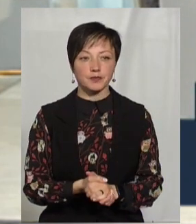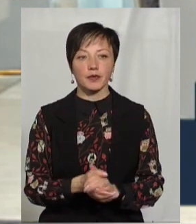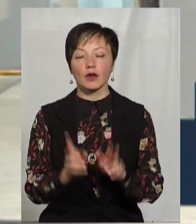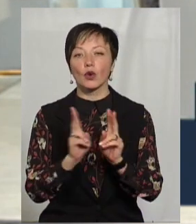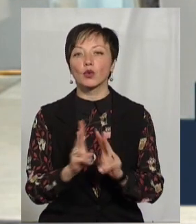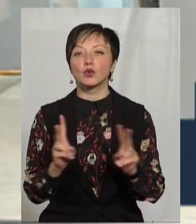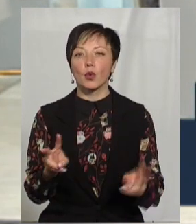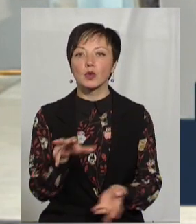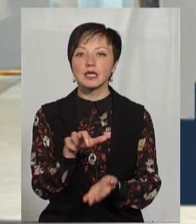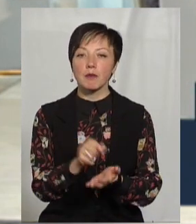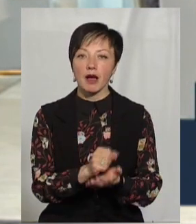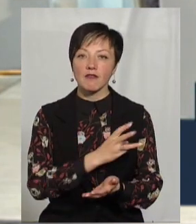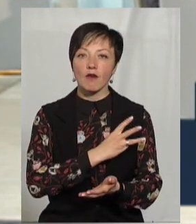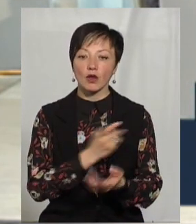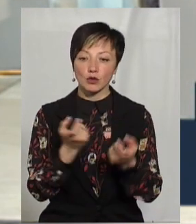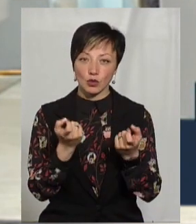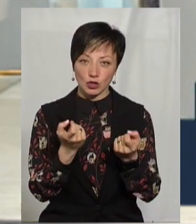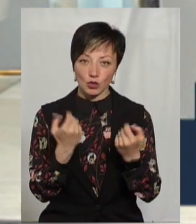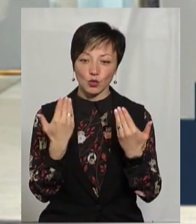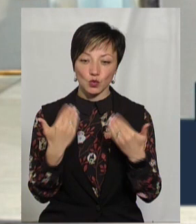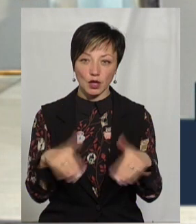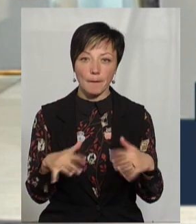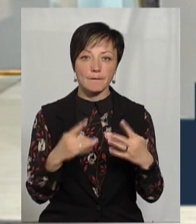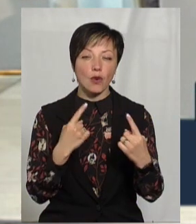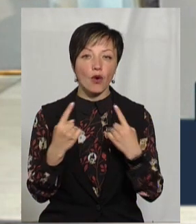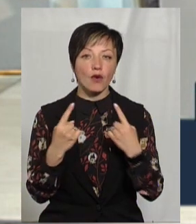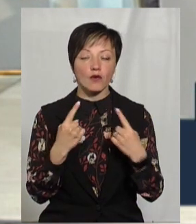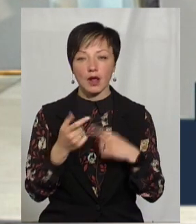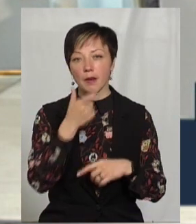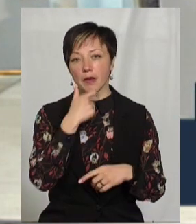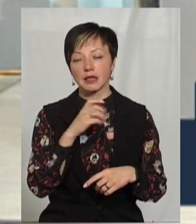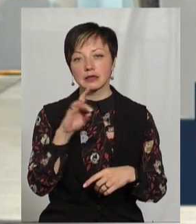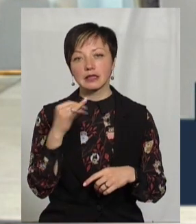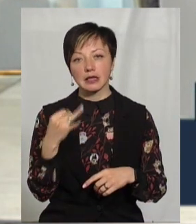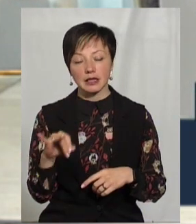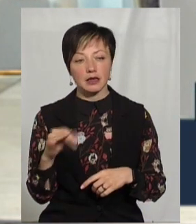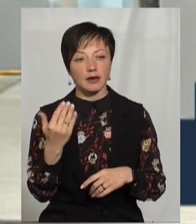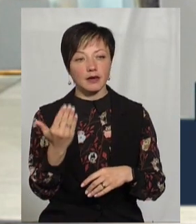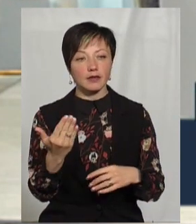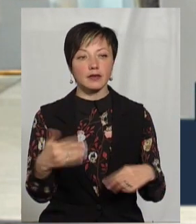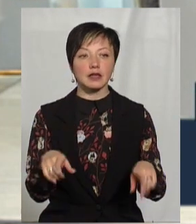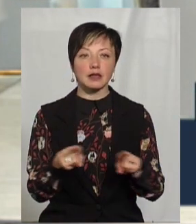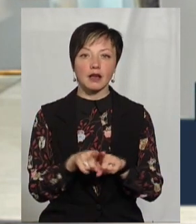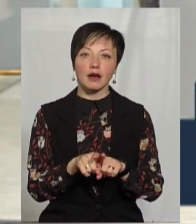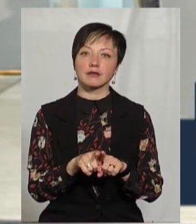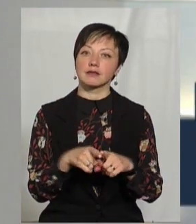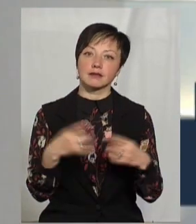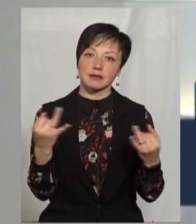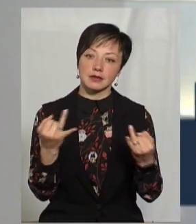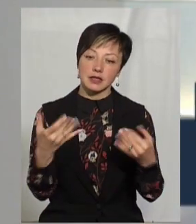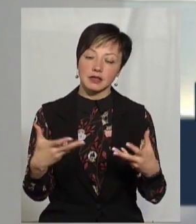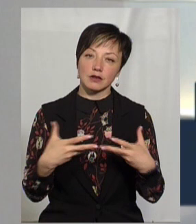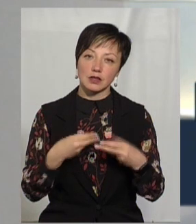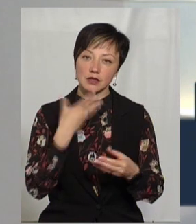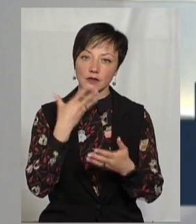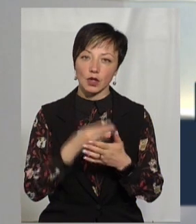хто займається волонтерством, ми вже трошки торкнулися цього, пане Сергію. І ви вже так нас заінтригували своєю